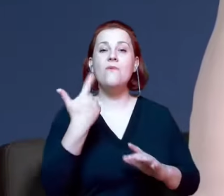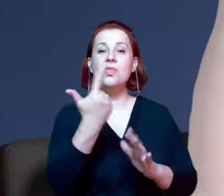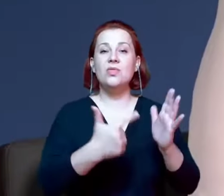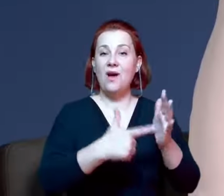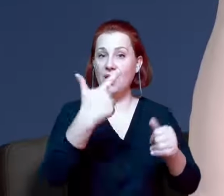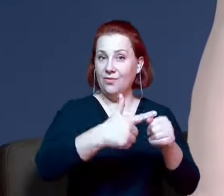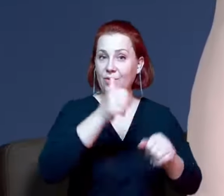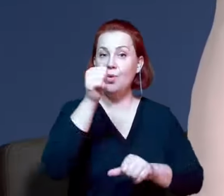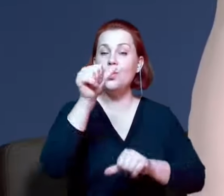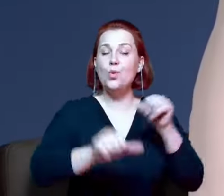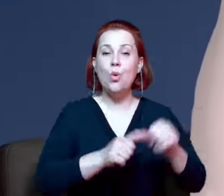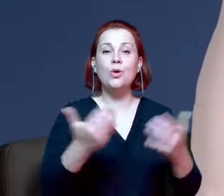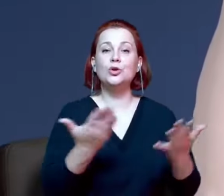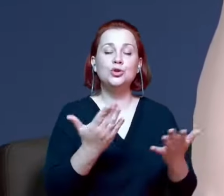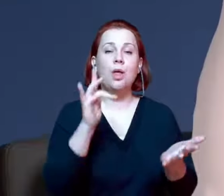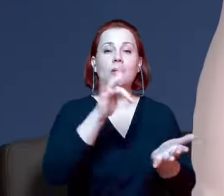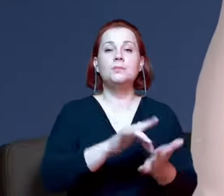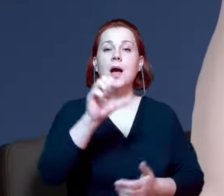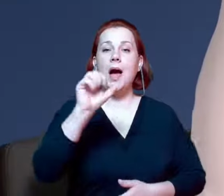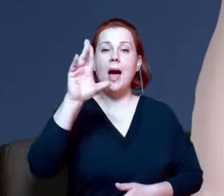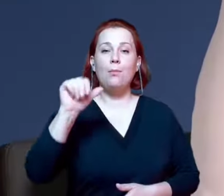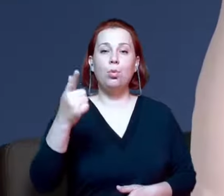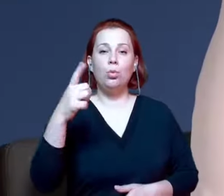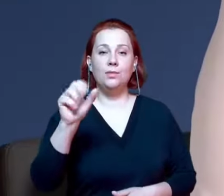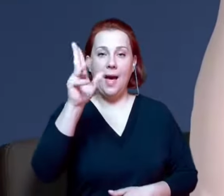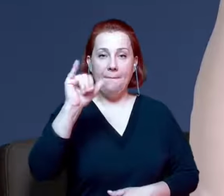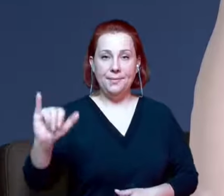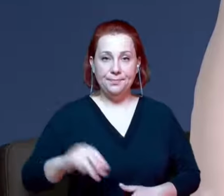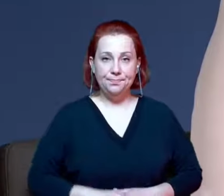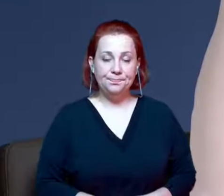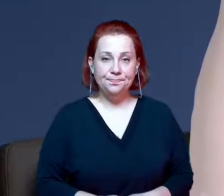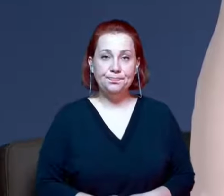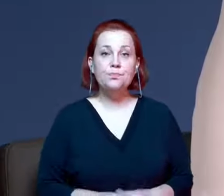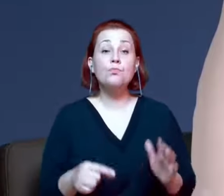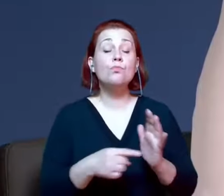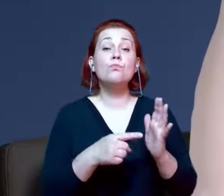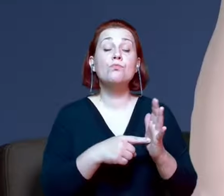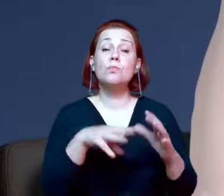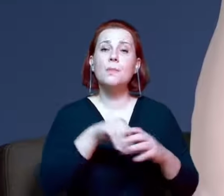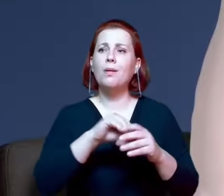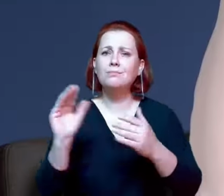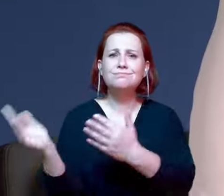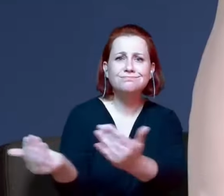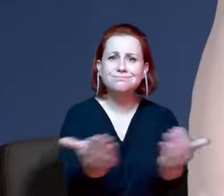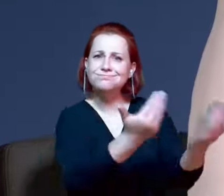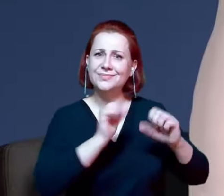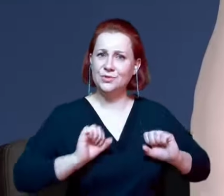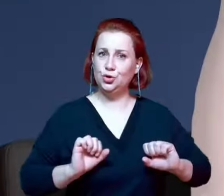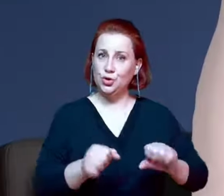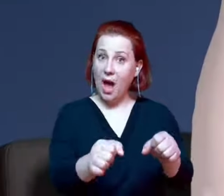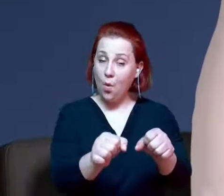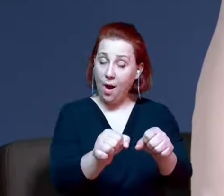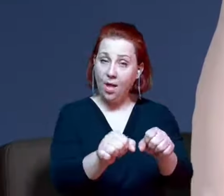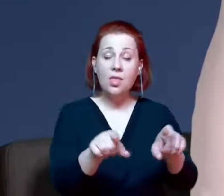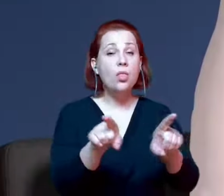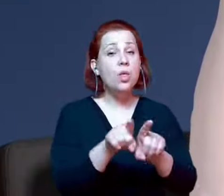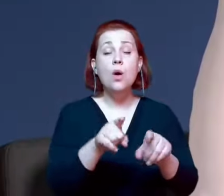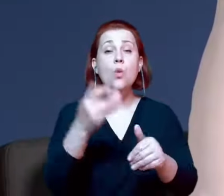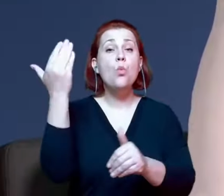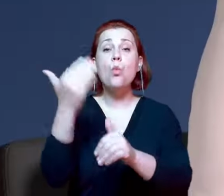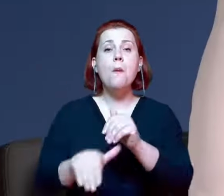2020 roku w Abu Dhabi. Rozpoczęło się ono takim wezwaniem do działania i zakończyło się też